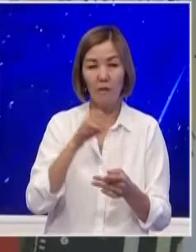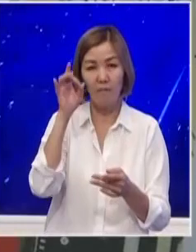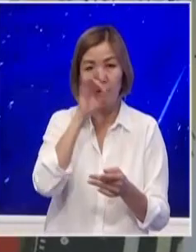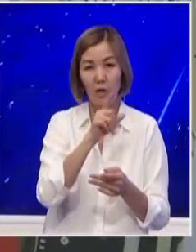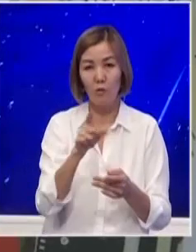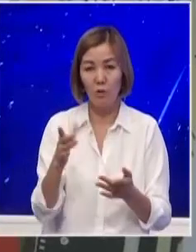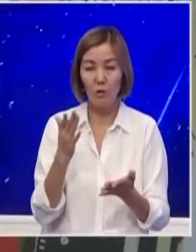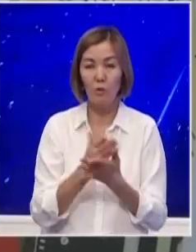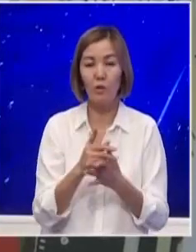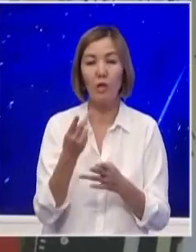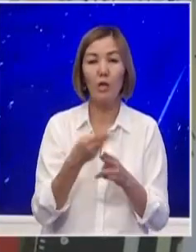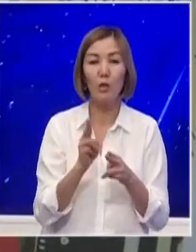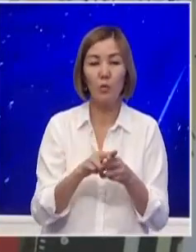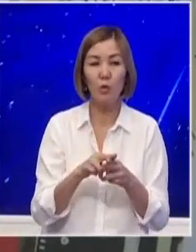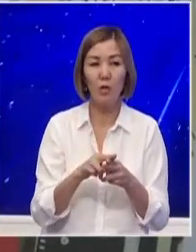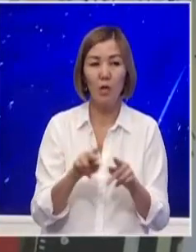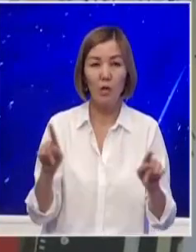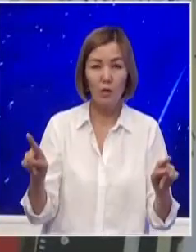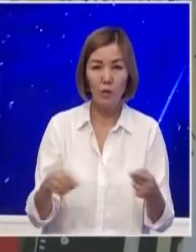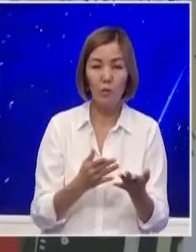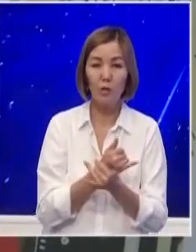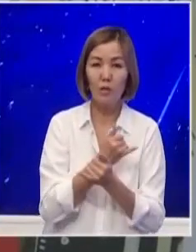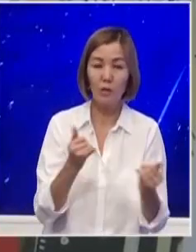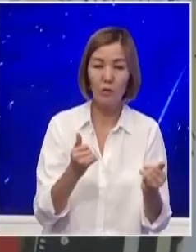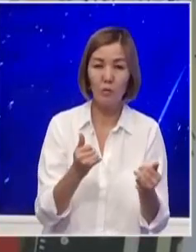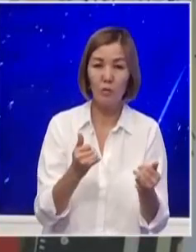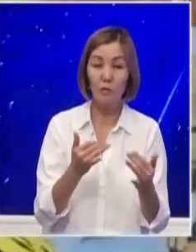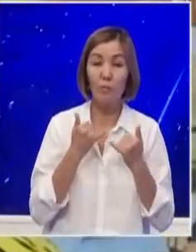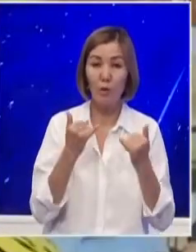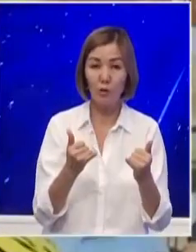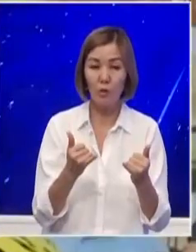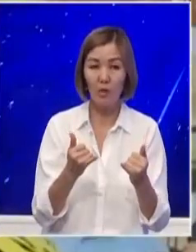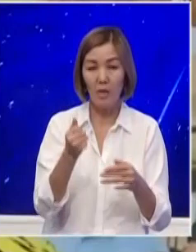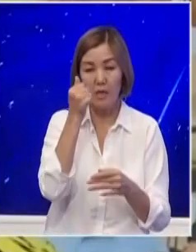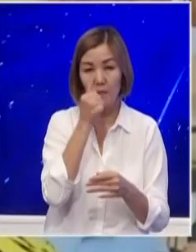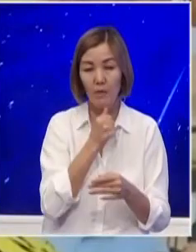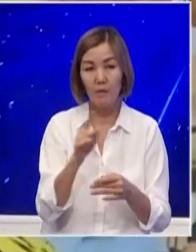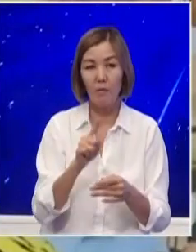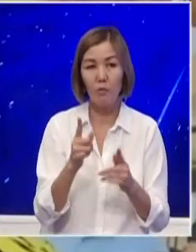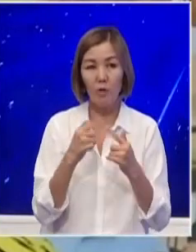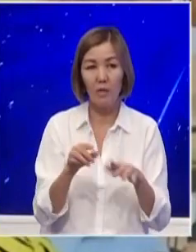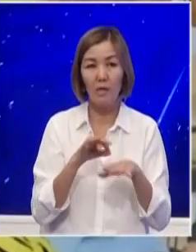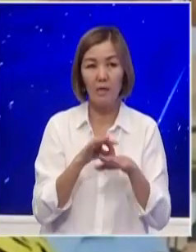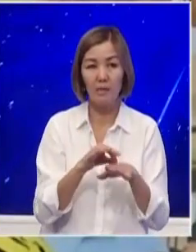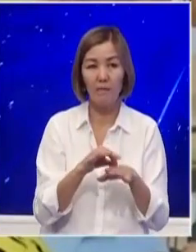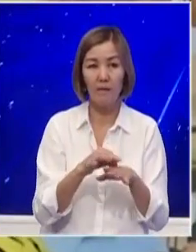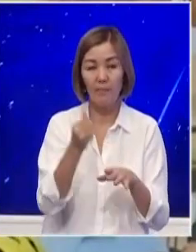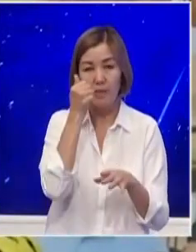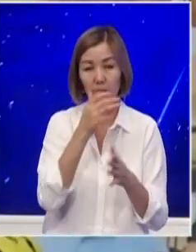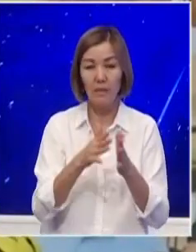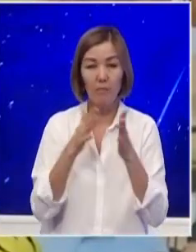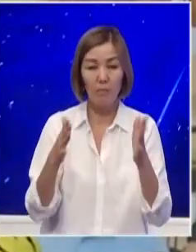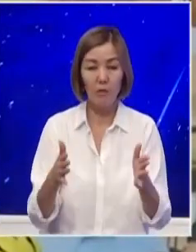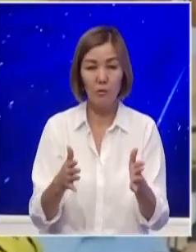выдающихся людей, которые заслуживают вот такой почет. Спасибо, кто это организовал. Спасибо